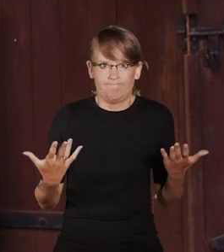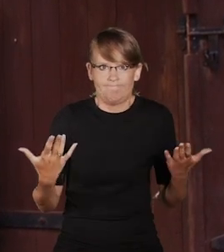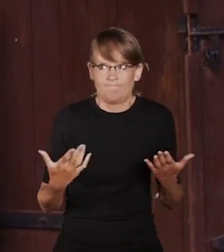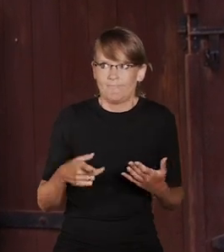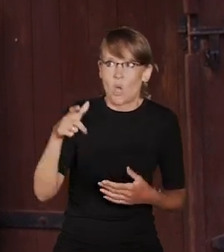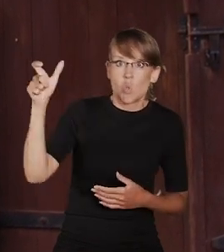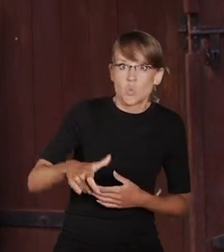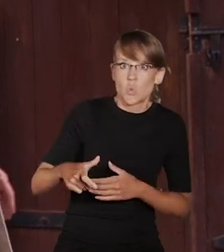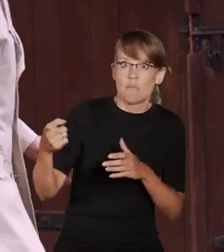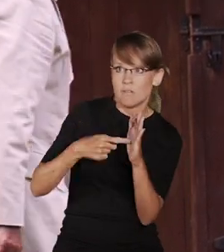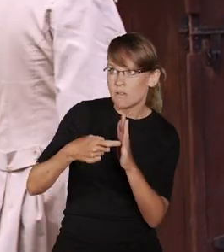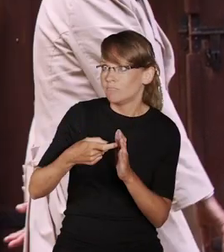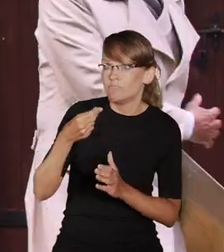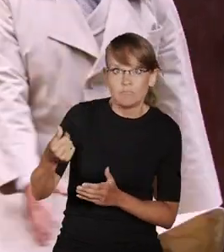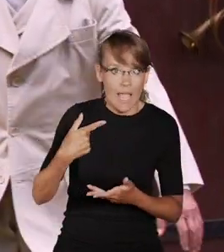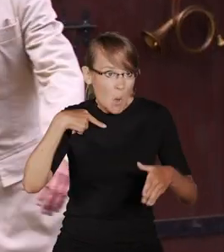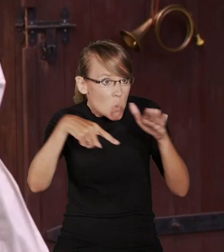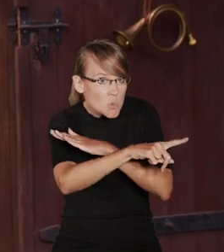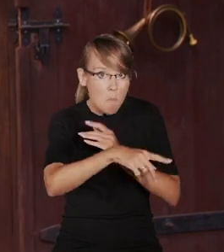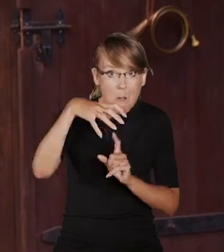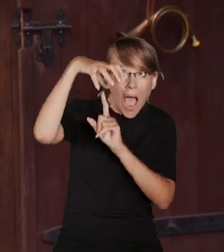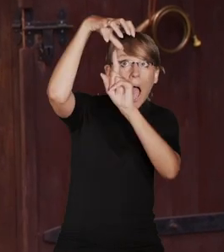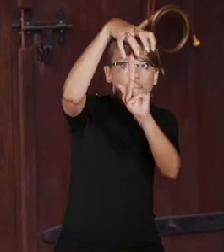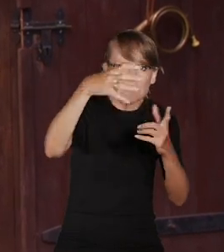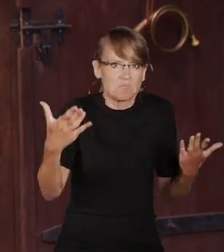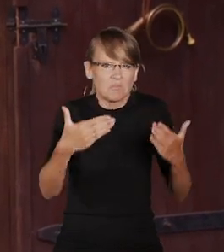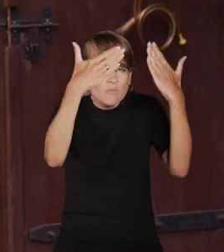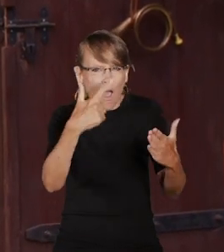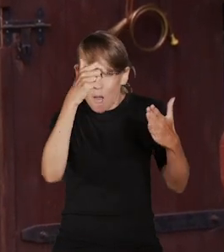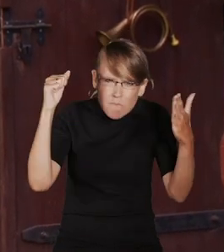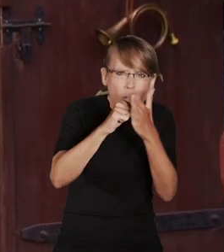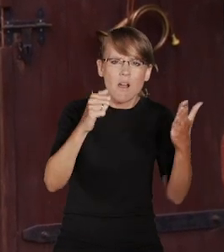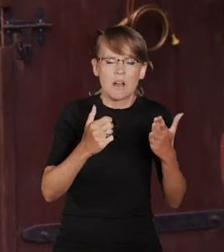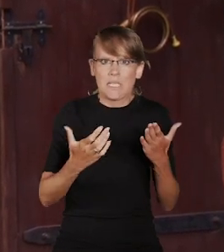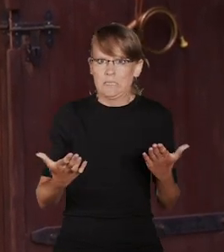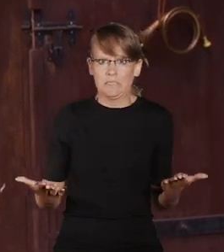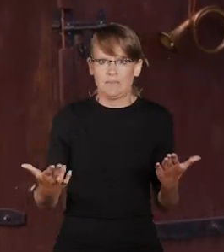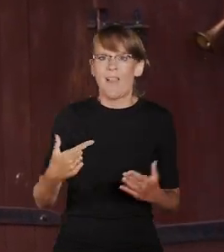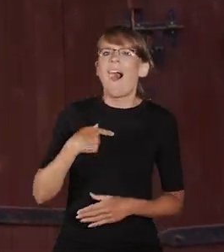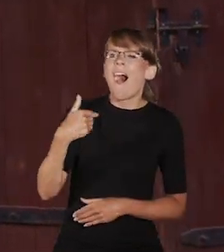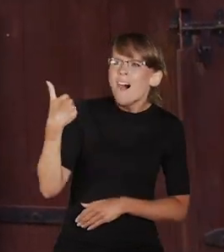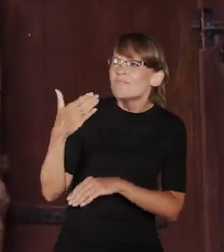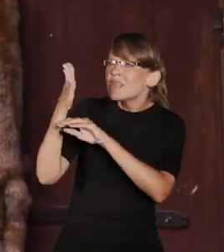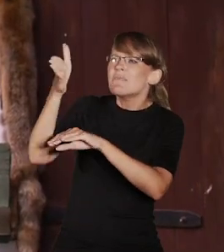Rządca gdzieś wyjechał. A niech go wszyscy diabli. A co ja mam zrobić?